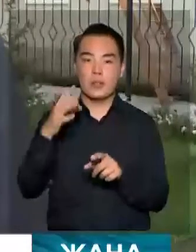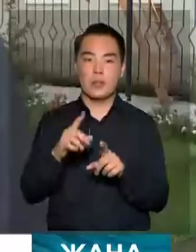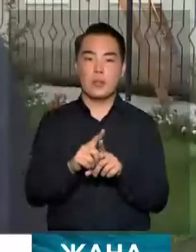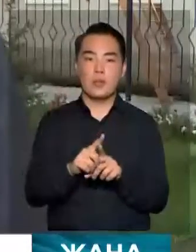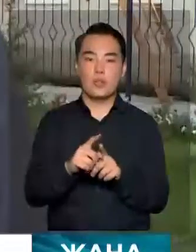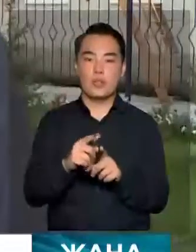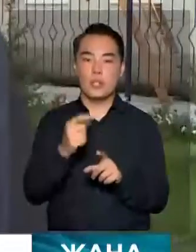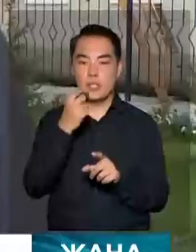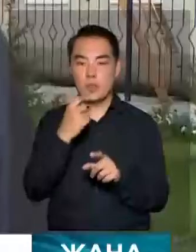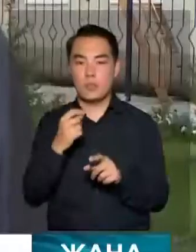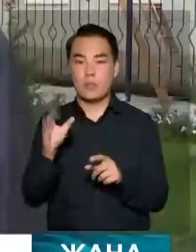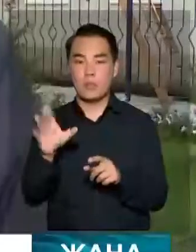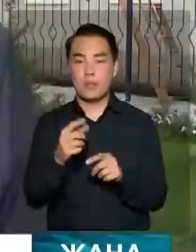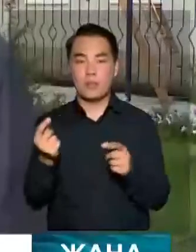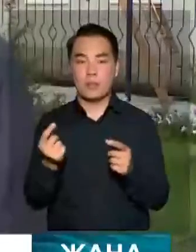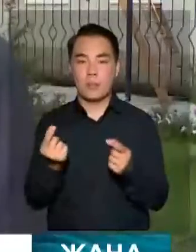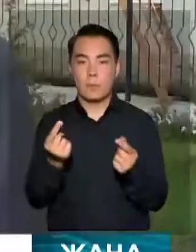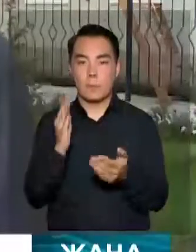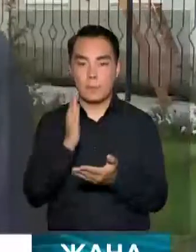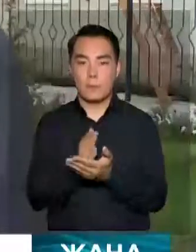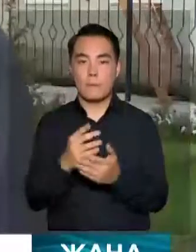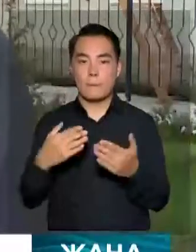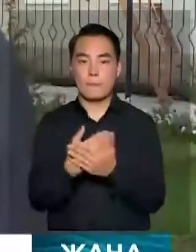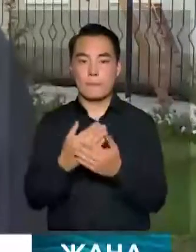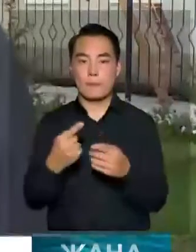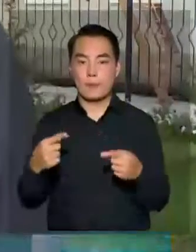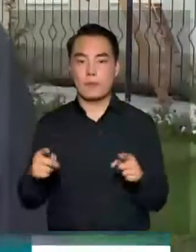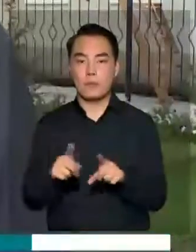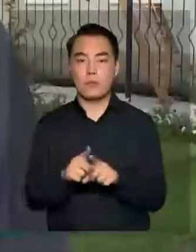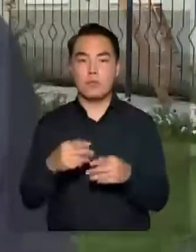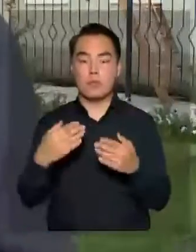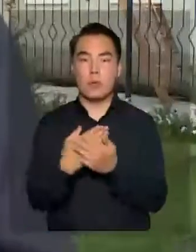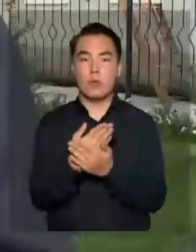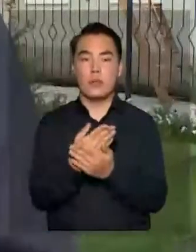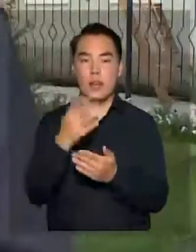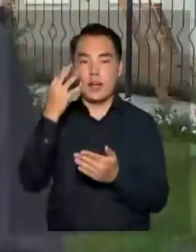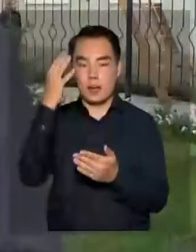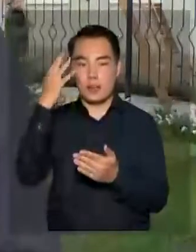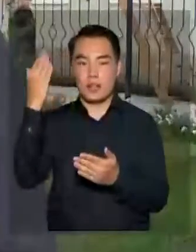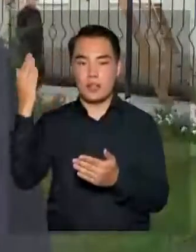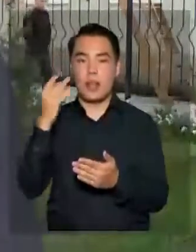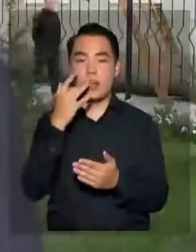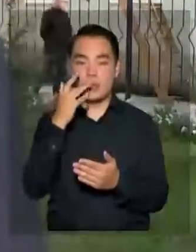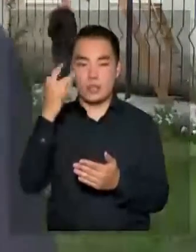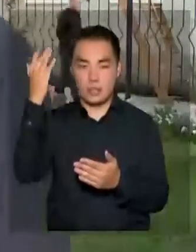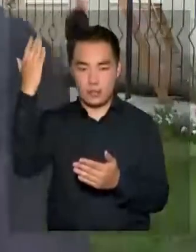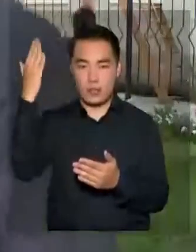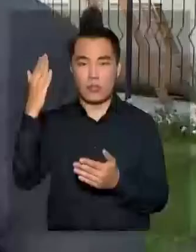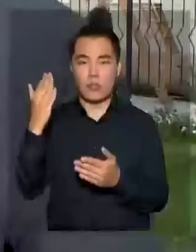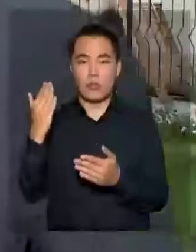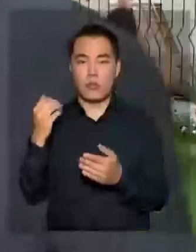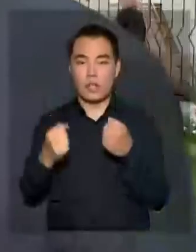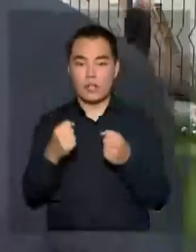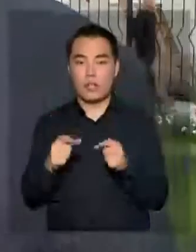дамуда. Сондықтан біз көлік паркін жаңарталдық. Бізде жоғары өнімді техника, америкалық, канадалық өндіріс кептіру қондырғылары